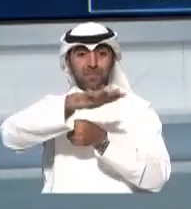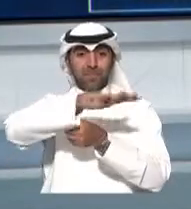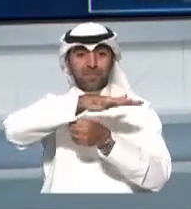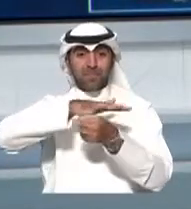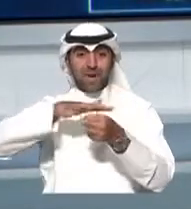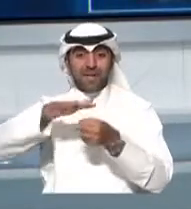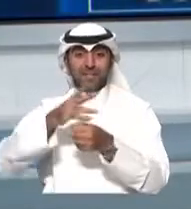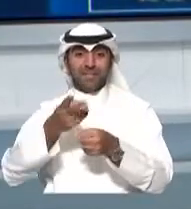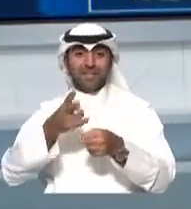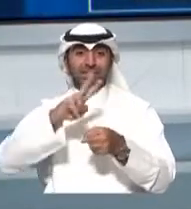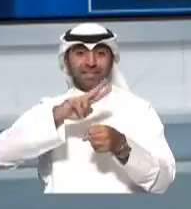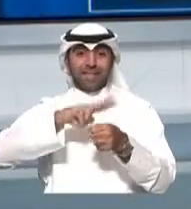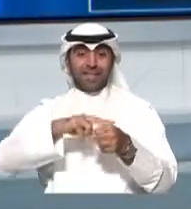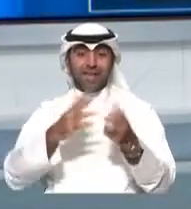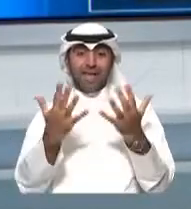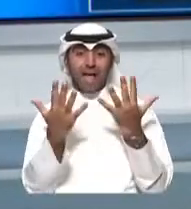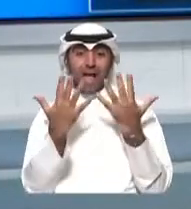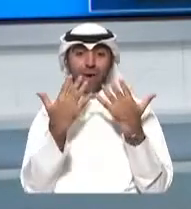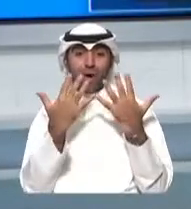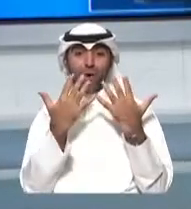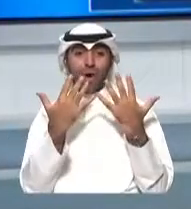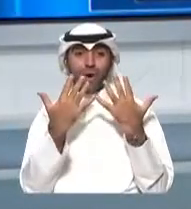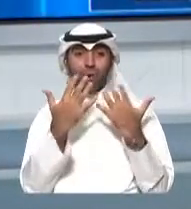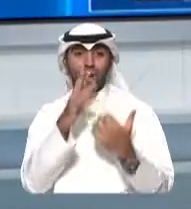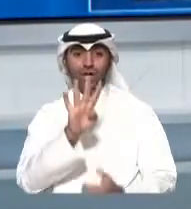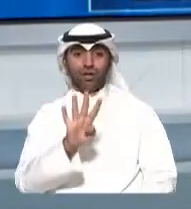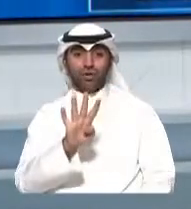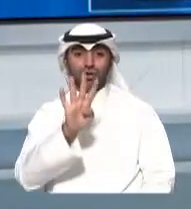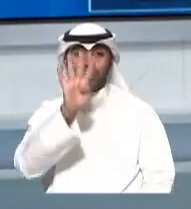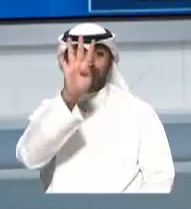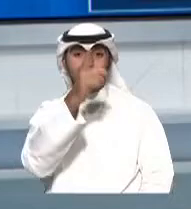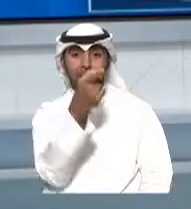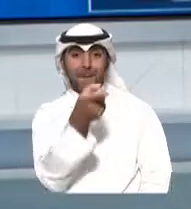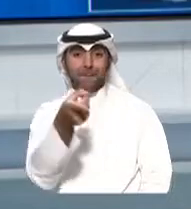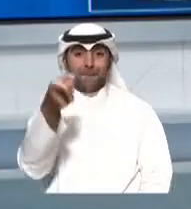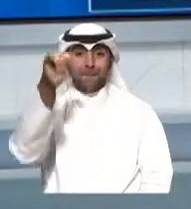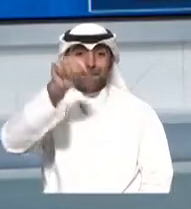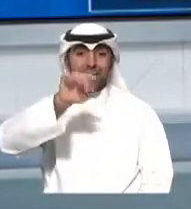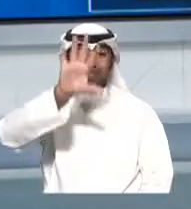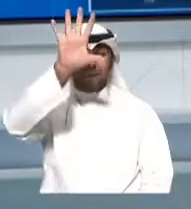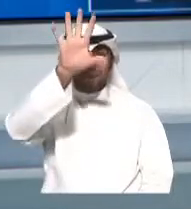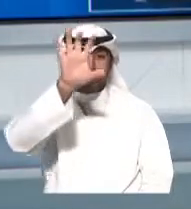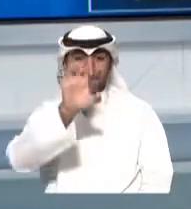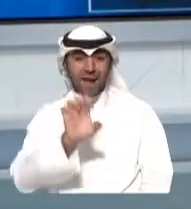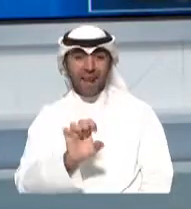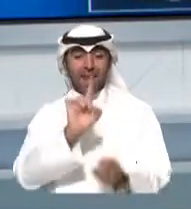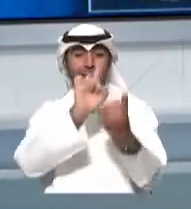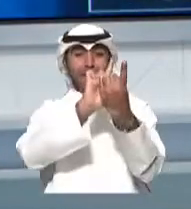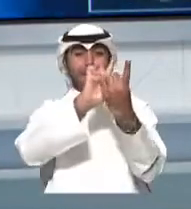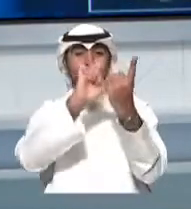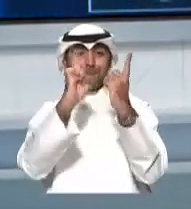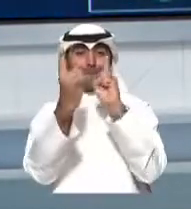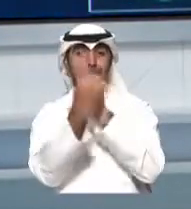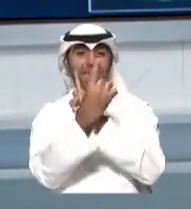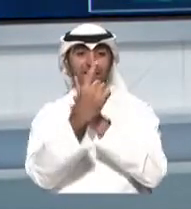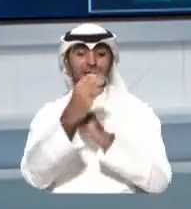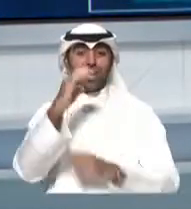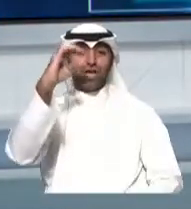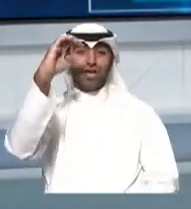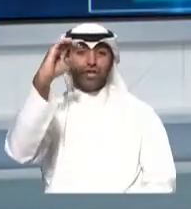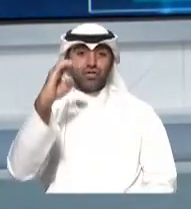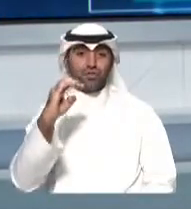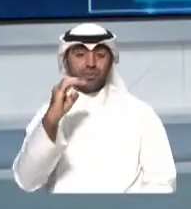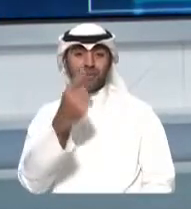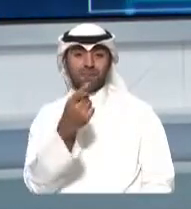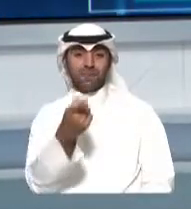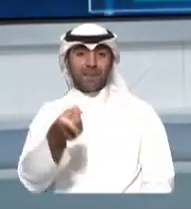أكثر مساء يوم الغد. سرعة الرياح من 8 إلى 26 و 28 كيلو متر في الساعة مع سماء صافية وبحر خفيف إلى معتدل